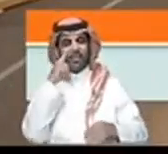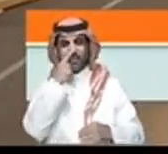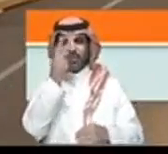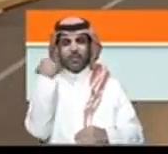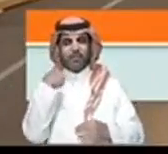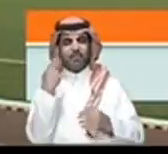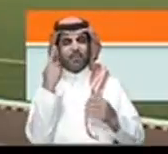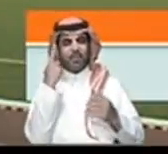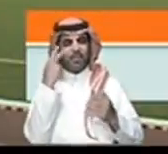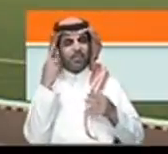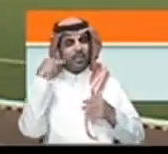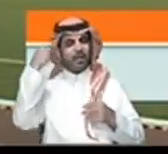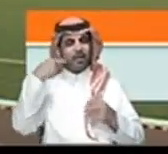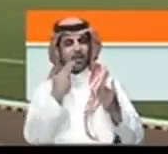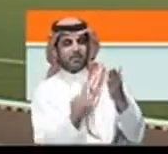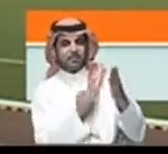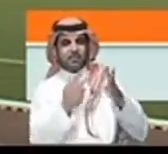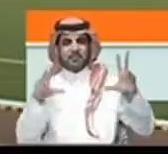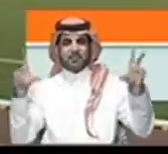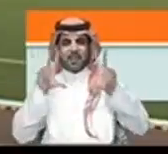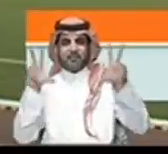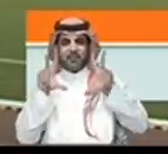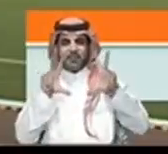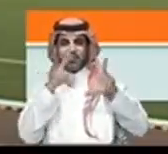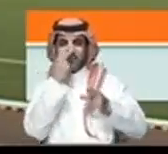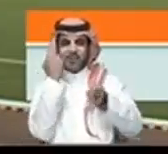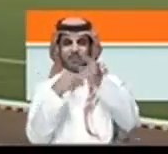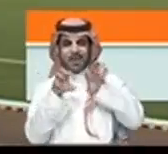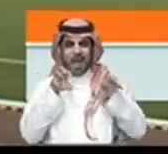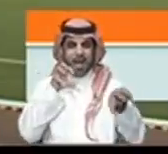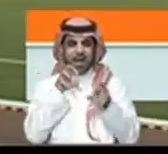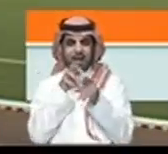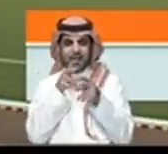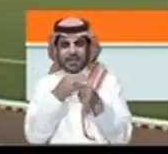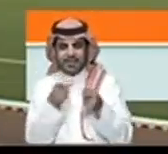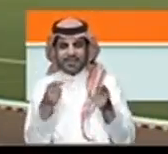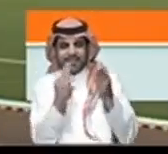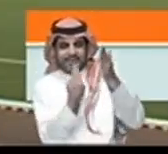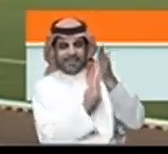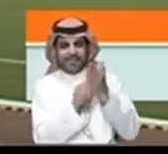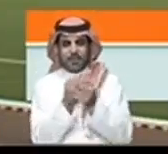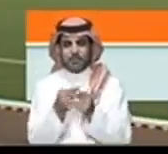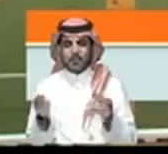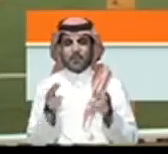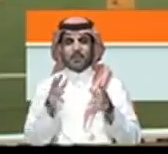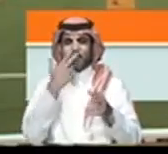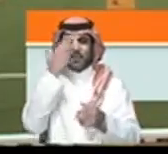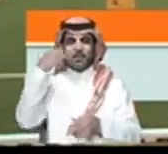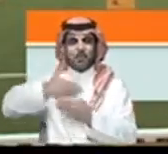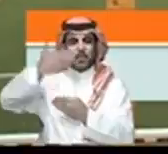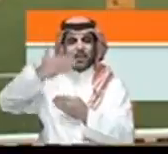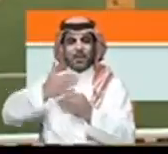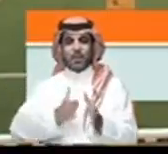الماضي الجميل من مجسمات شخصيه كرتونيه و صور و رسومات للبرامج والمسلسلات القديمه